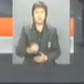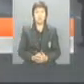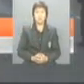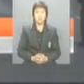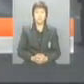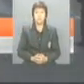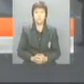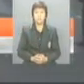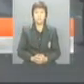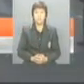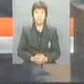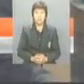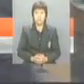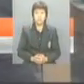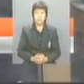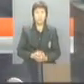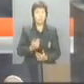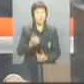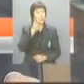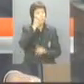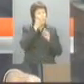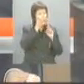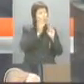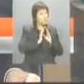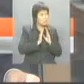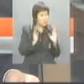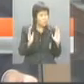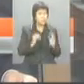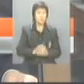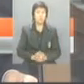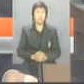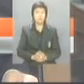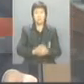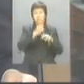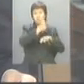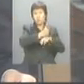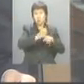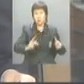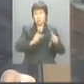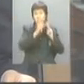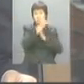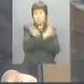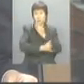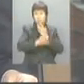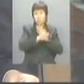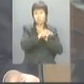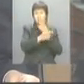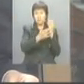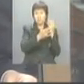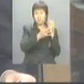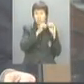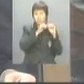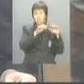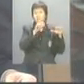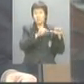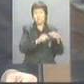4020759942940 ค่ะค่ะช่วงนี้เราสอบถามท่านเพียงเท่านี้ก่อนนะคะขอบคุณมากค่ะท่านอธิบดีธานีทองภักดีอธิบดีกรมสารนิเทศนะคะซึ่งเหตุ